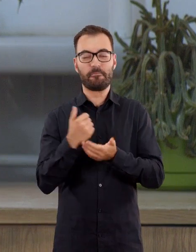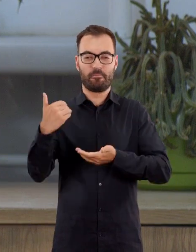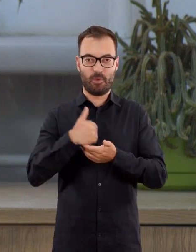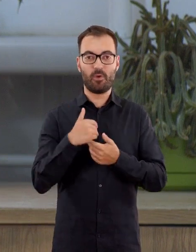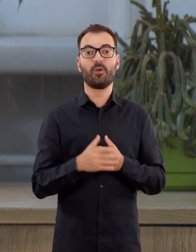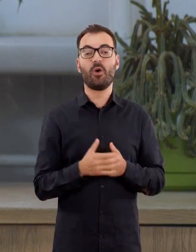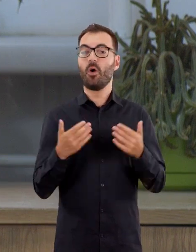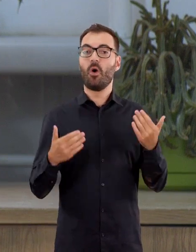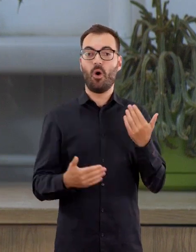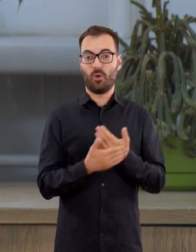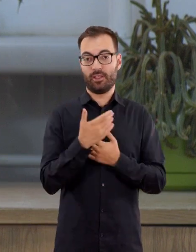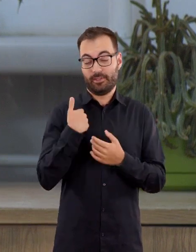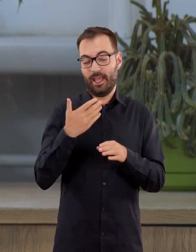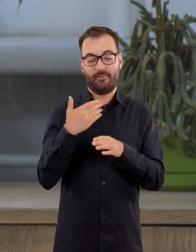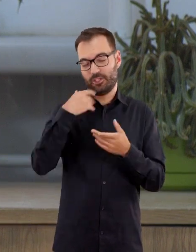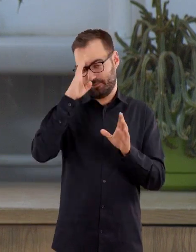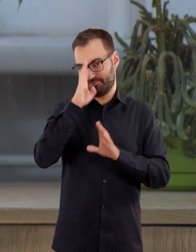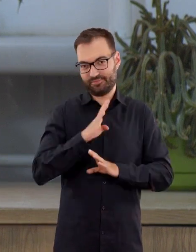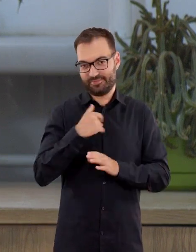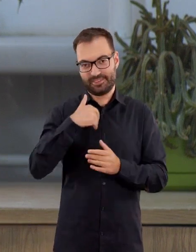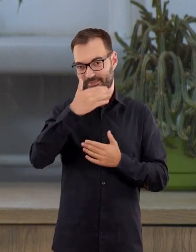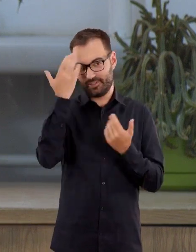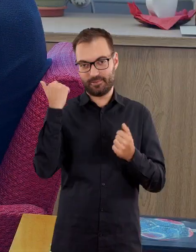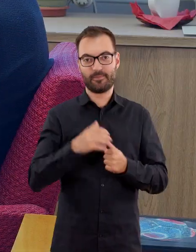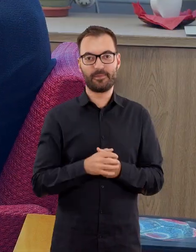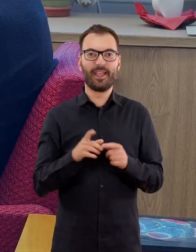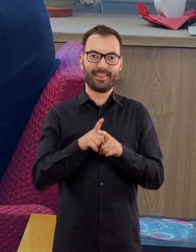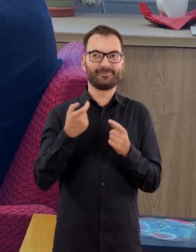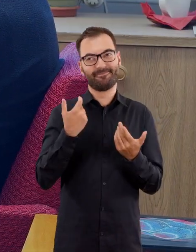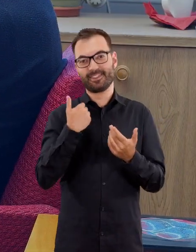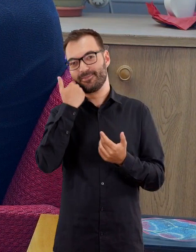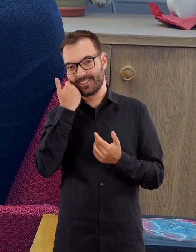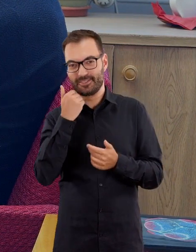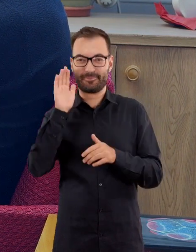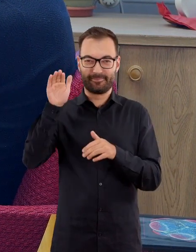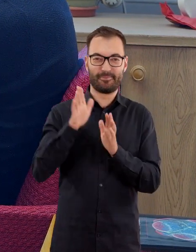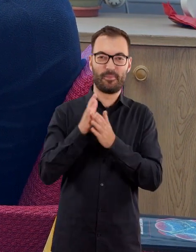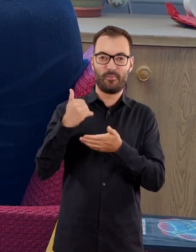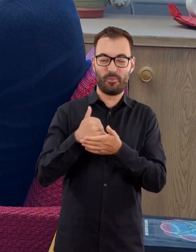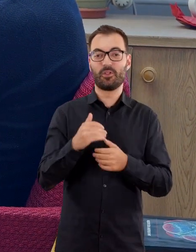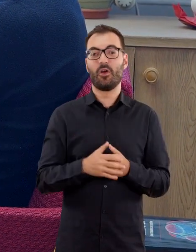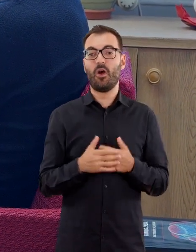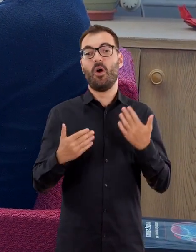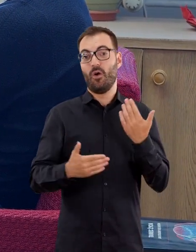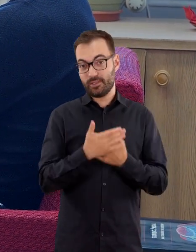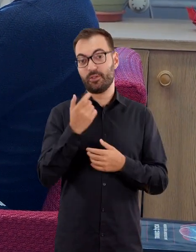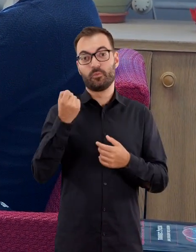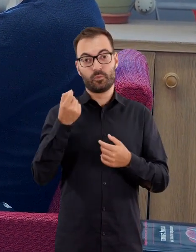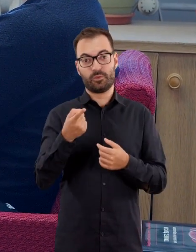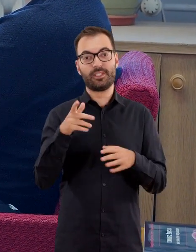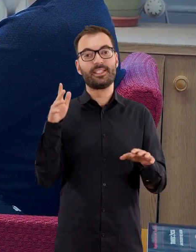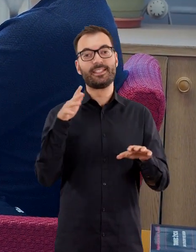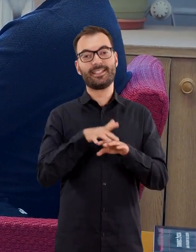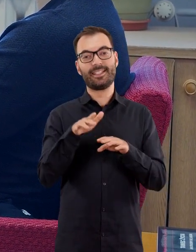okazało się dopiero wtedy, czego wcześniej nie wiedziałem, a też nie wiedziałem, bo wstydziłem się prosić o pomoc, że istnieje coś takiego